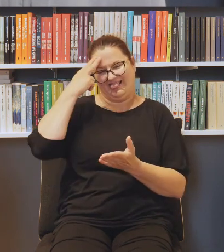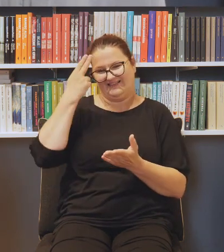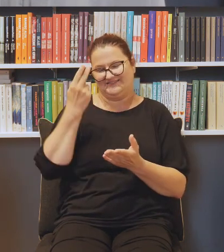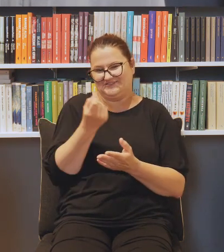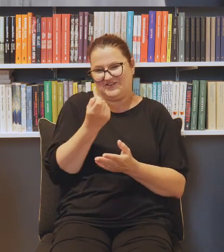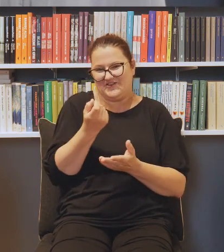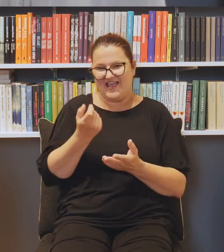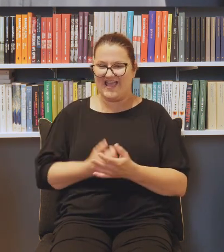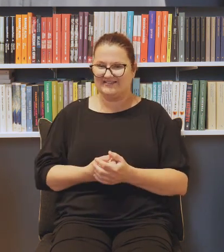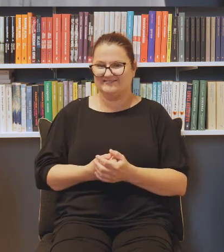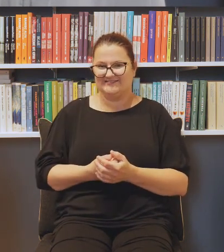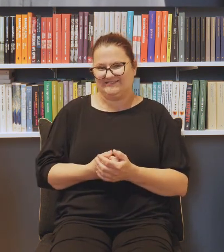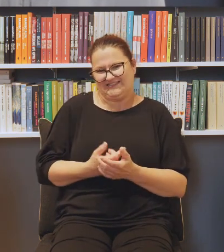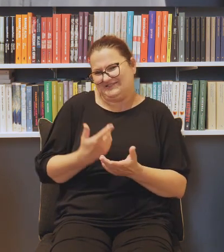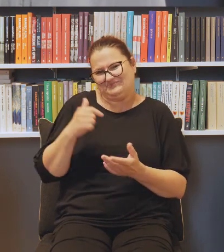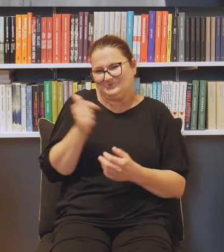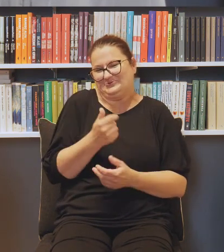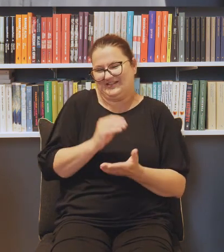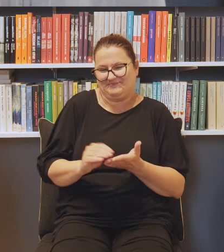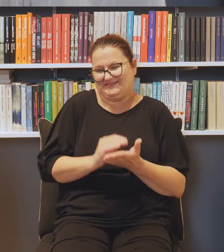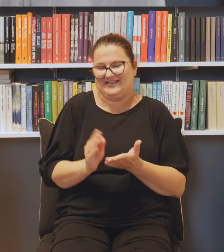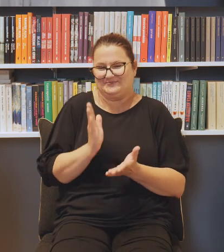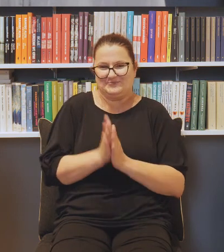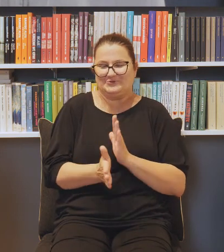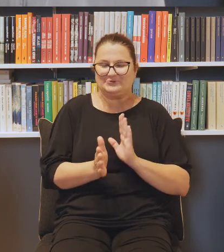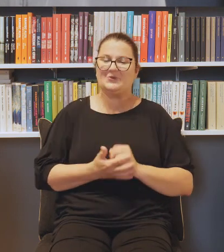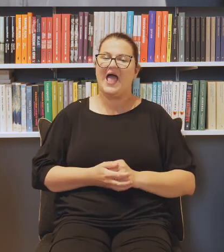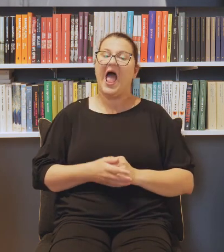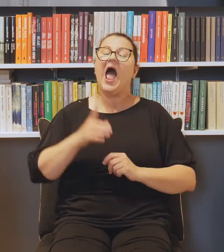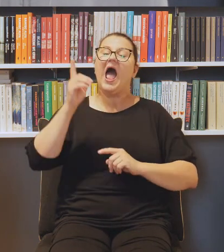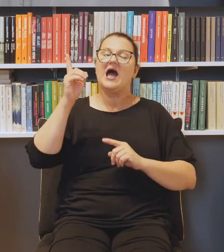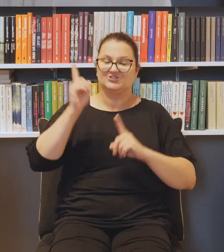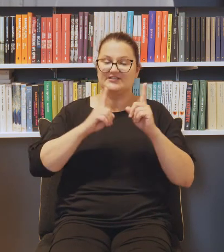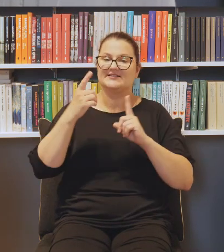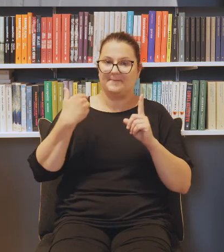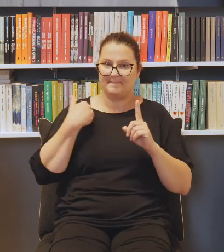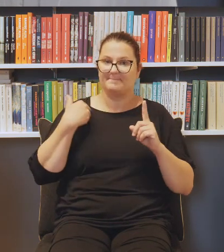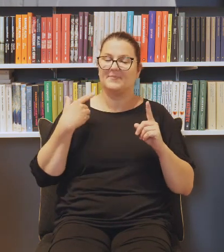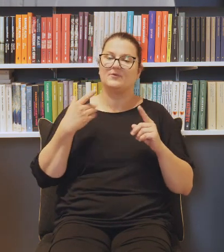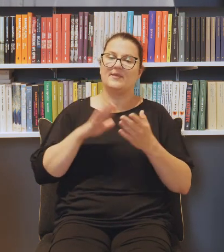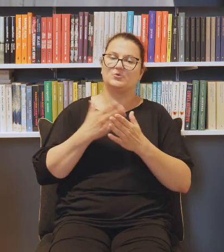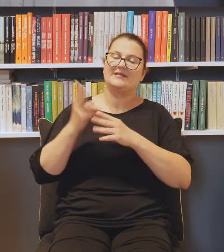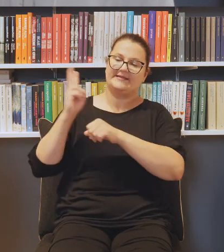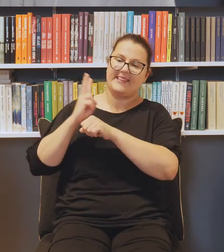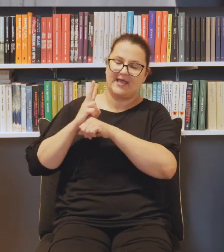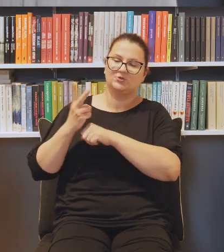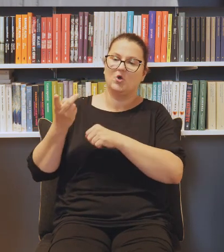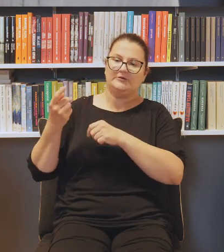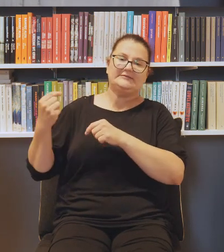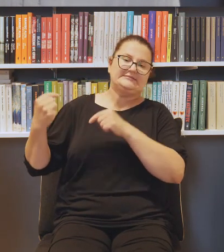spaczone. No i tak chyba tak muszę tak po prostu pisać. Czasami miałem przeprawy z redaktorką,